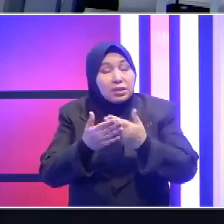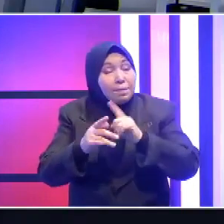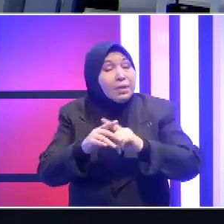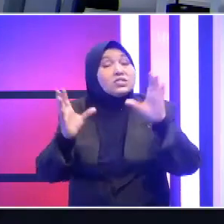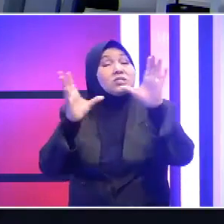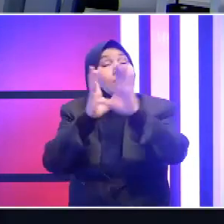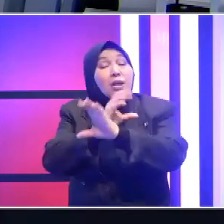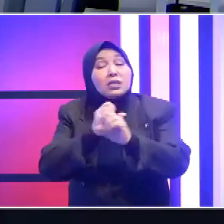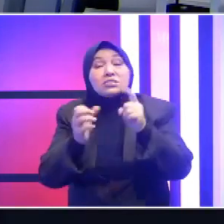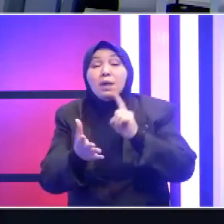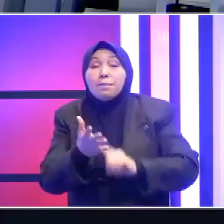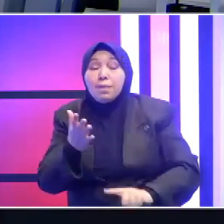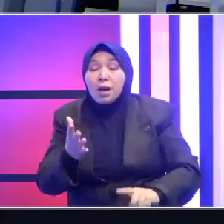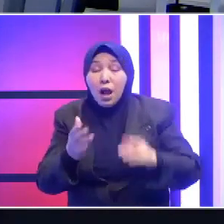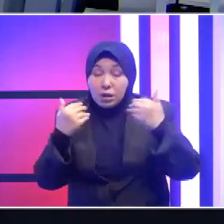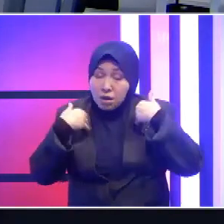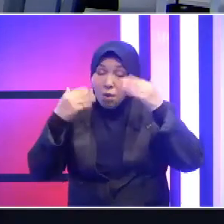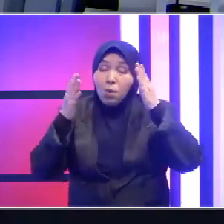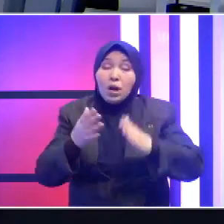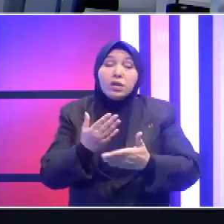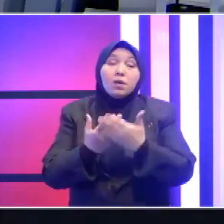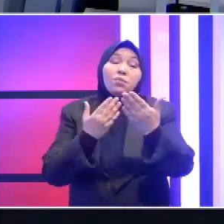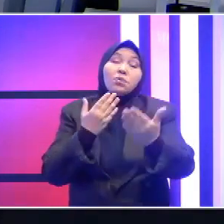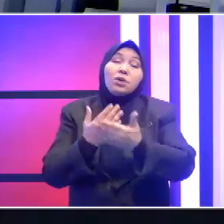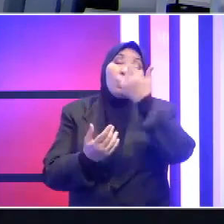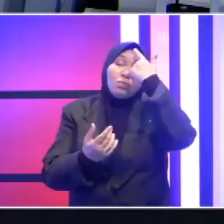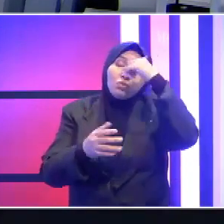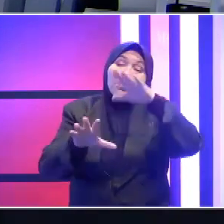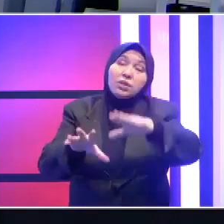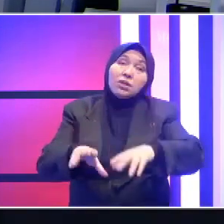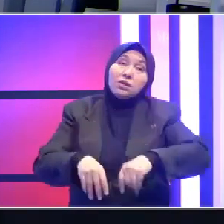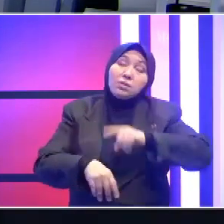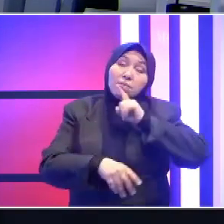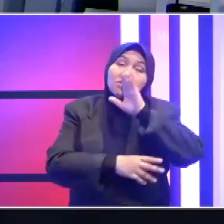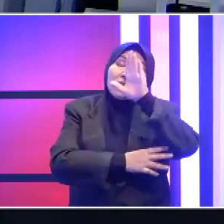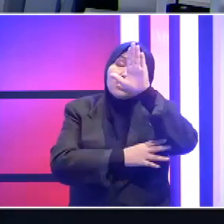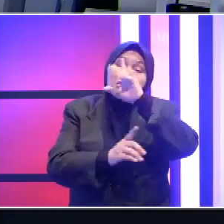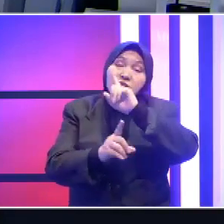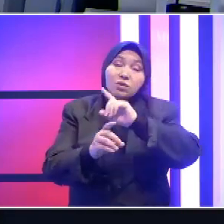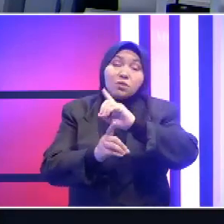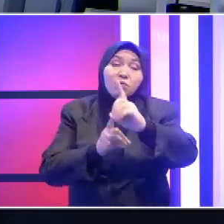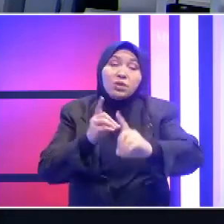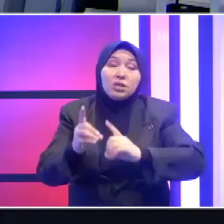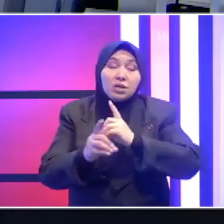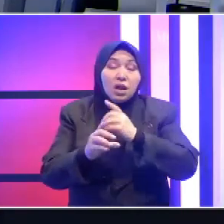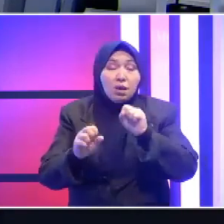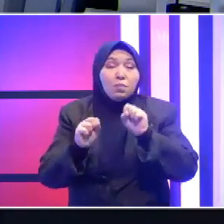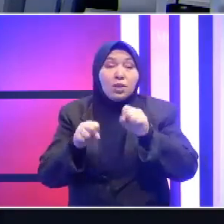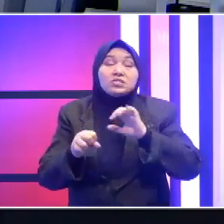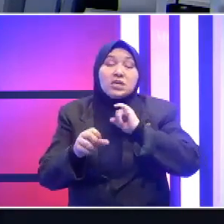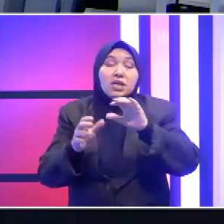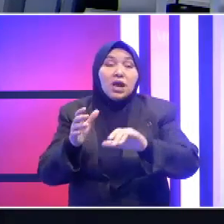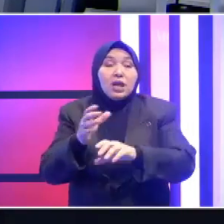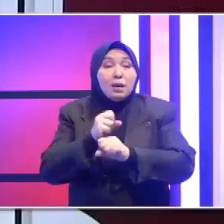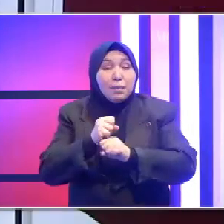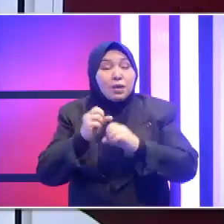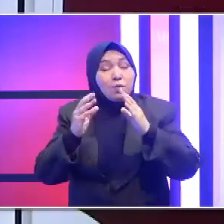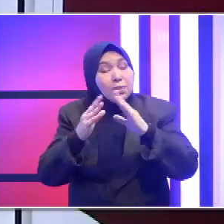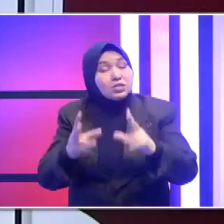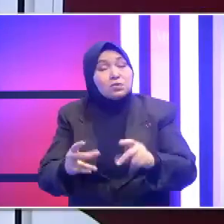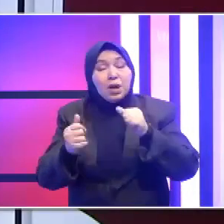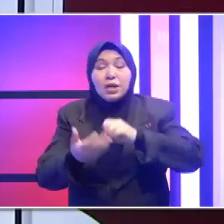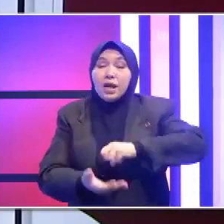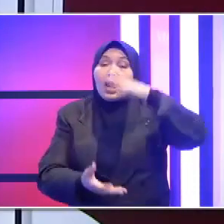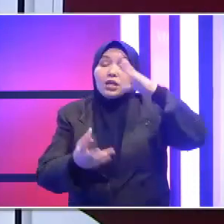cabaran Nyai lah Apa ada orang yang mudah untuk menerima janji di dunia dekatnya Kalau boleh saya enak dapat rumah Cepat